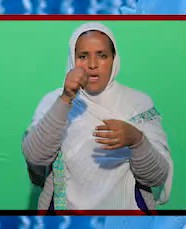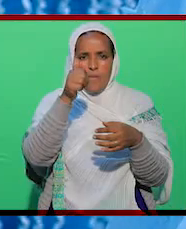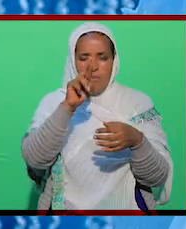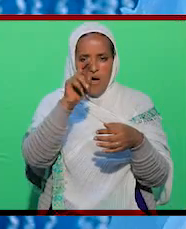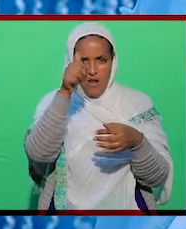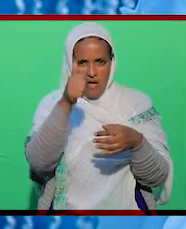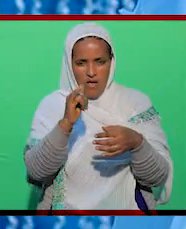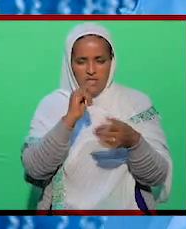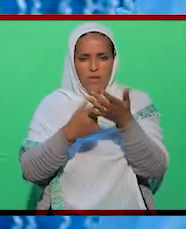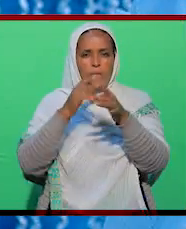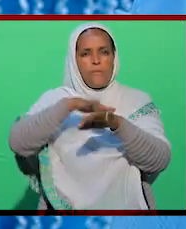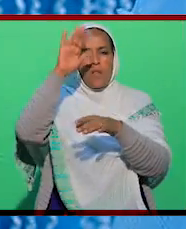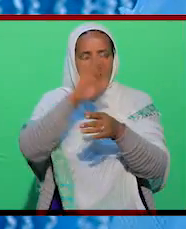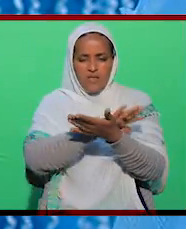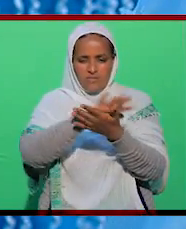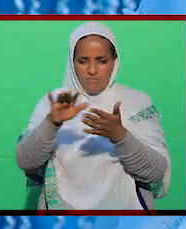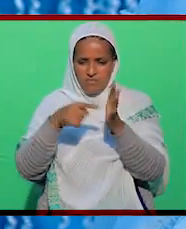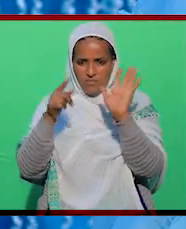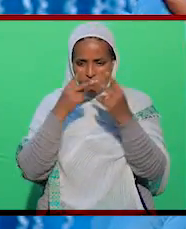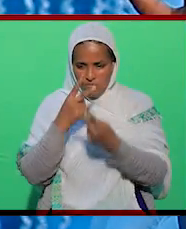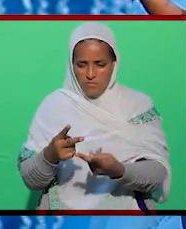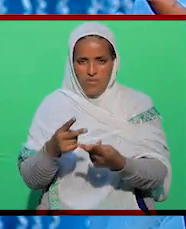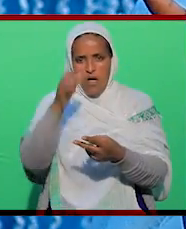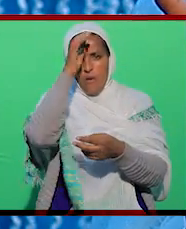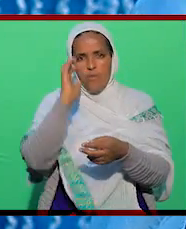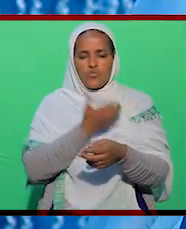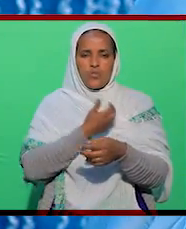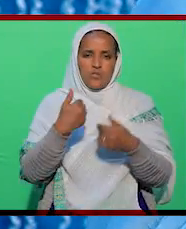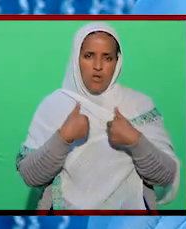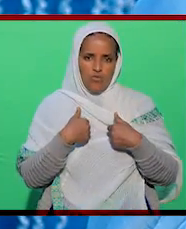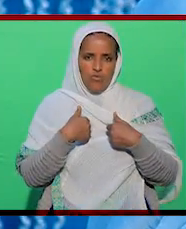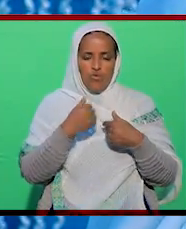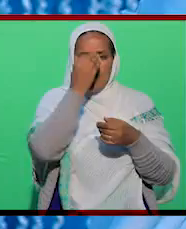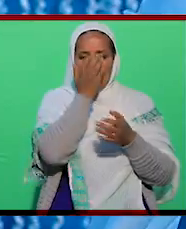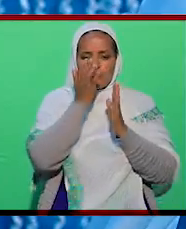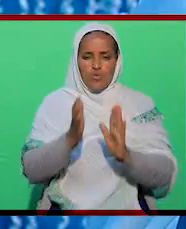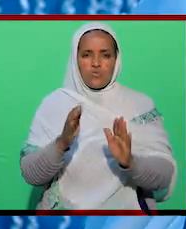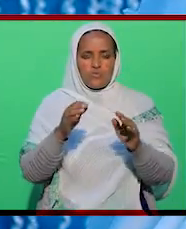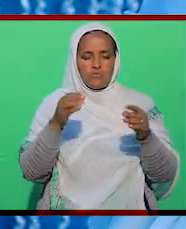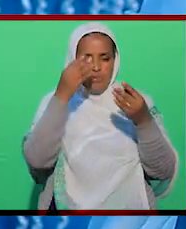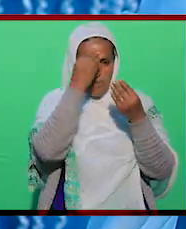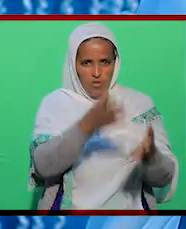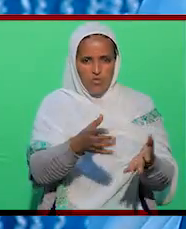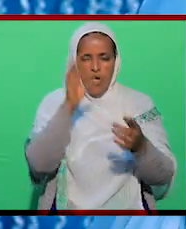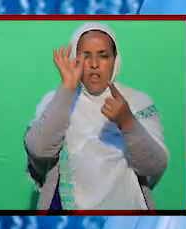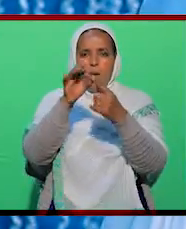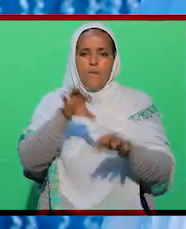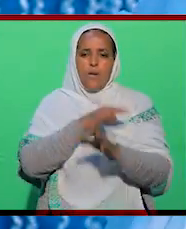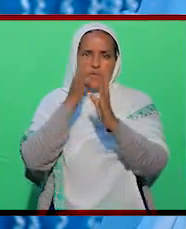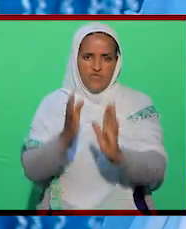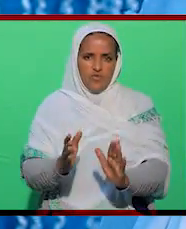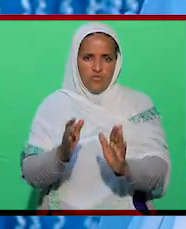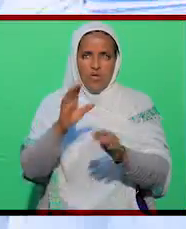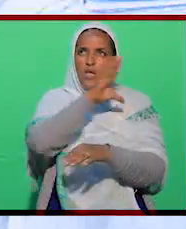እንደ ኤምአርአይ እንደ ሲቲ ስካን ከዛም በላይ ቁልጭ ብሎ የሚታያቸው እውነተኛ አባቶቻችን አሉ። ኦርቶዶክሳዊነት ግን ለፕሮዳክት አይደለም፣ ለአድቨርቲዝመንት አለ።